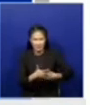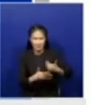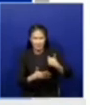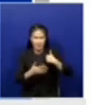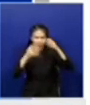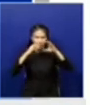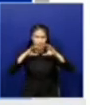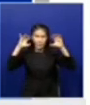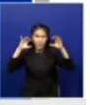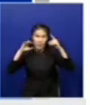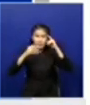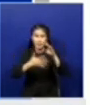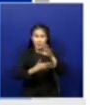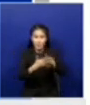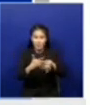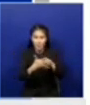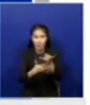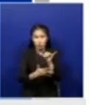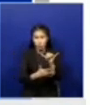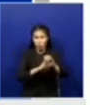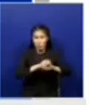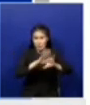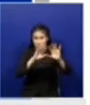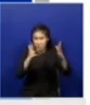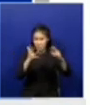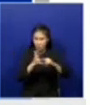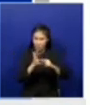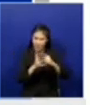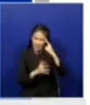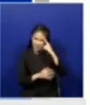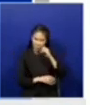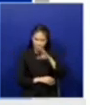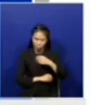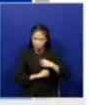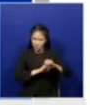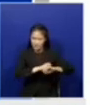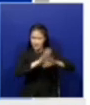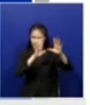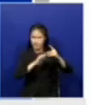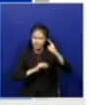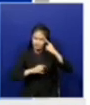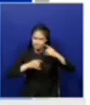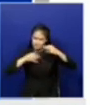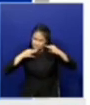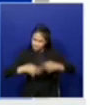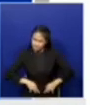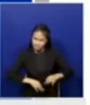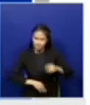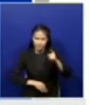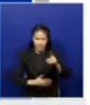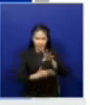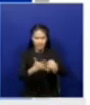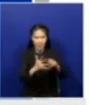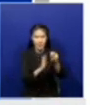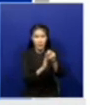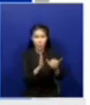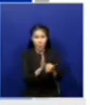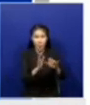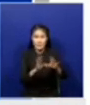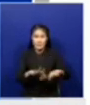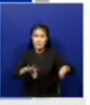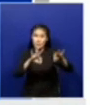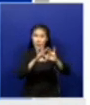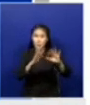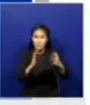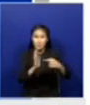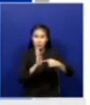างยุทธศาสตร์ให้ชัดเจนไม่กล้าฟันธงตัดสินใจในนโยบายสำคัญตัวอย่